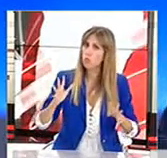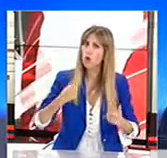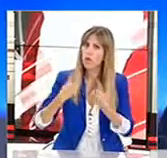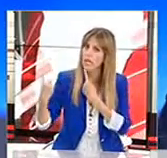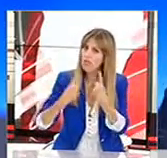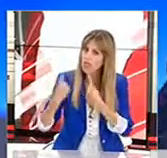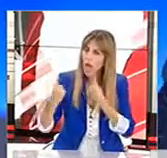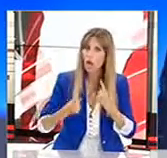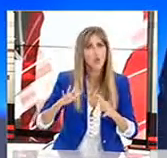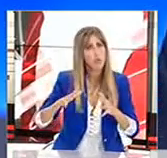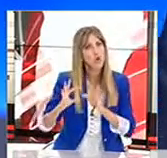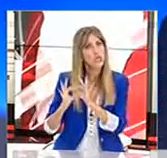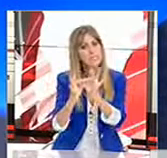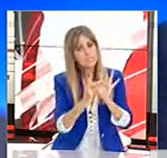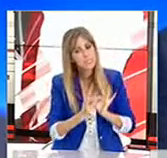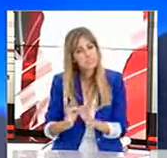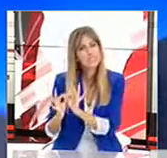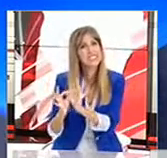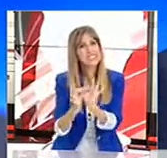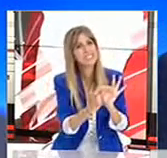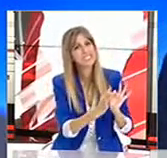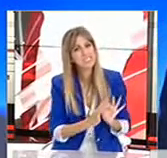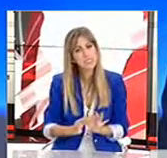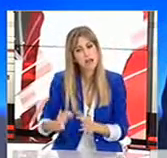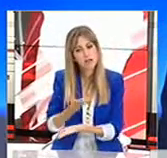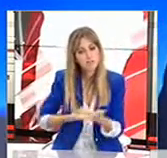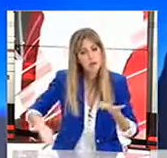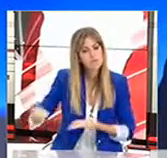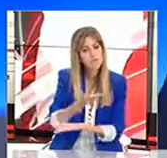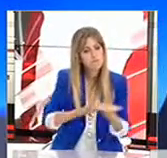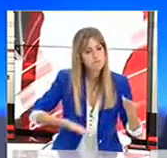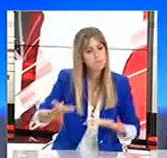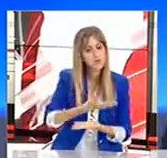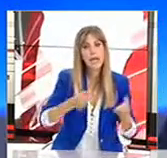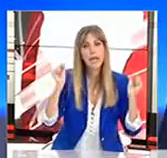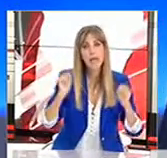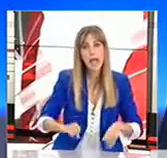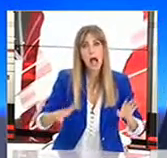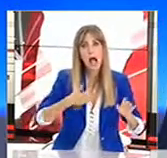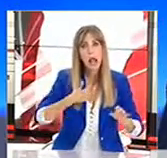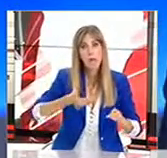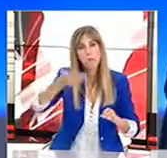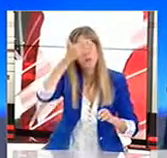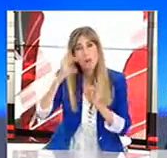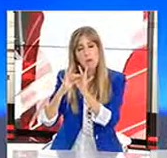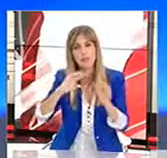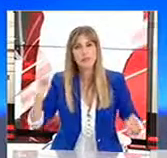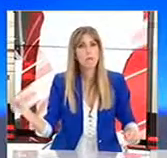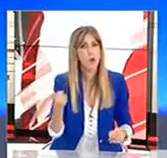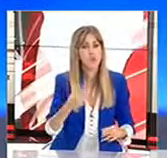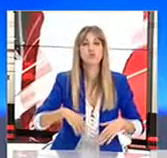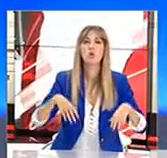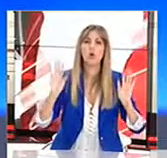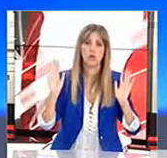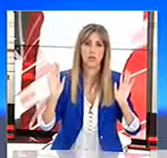δυνάμεις, όχι με τις δυνάμεις που έχουν σχέδιο να μας γυρίσουν πίσω. Όχι δηλαδή με τη σημερινή Νέα Δημοκρατία,